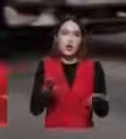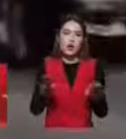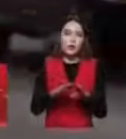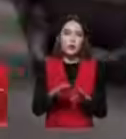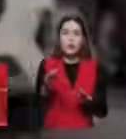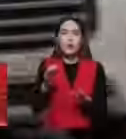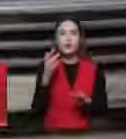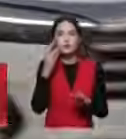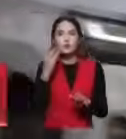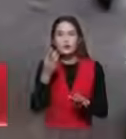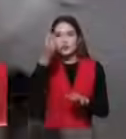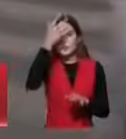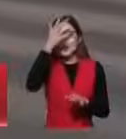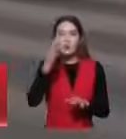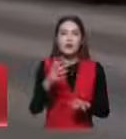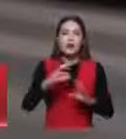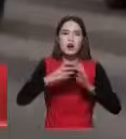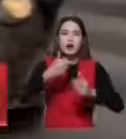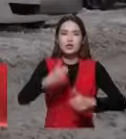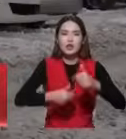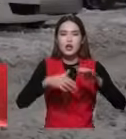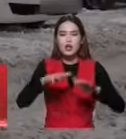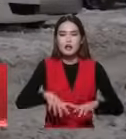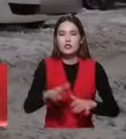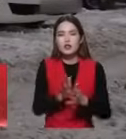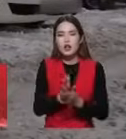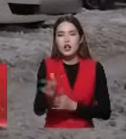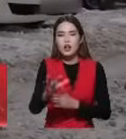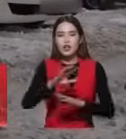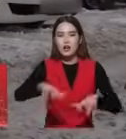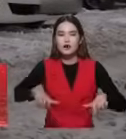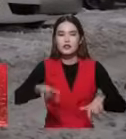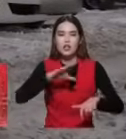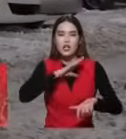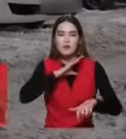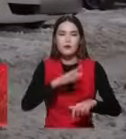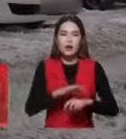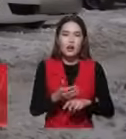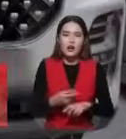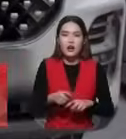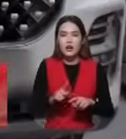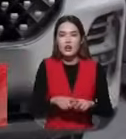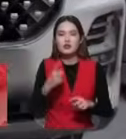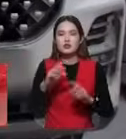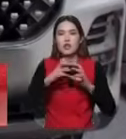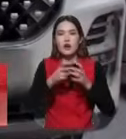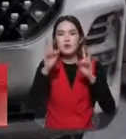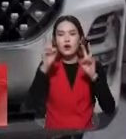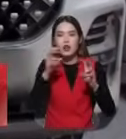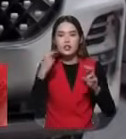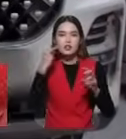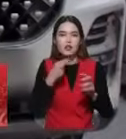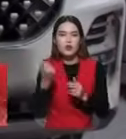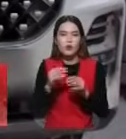неміс, жапон, американың көліктерін сатылым жағынан басып озды. Мамандар дәл осы қарқын сақталса, бірер жылда әлемнің алпауыттары Қытай